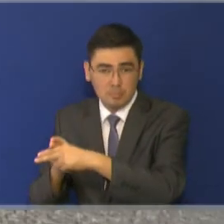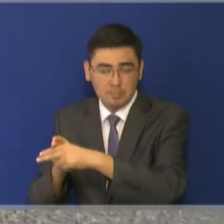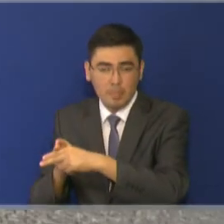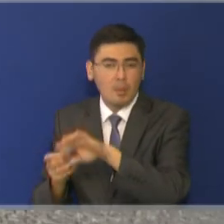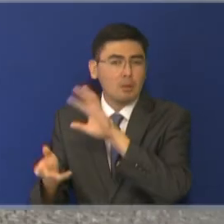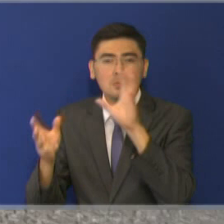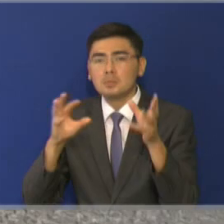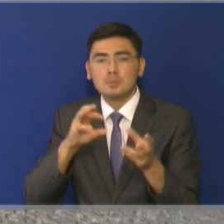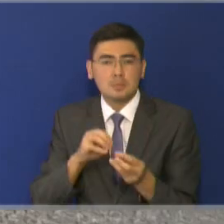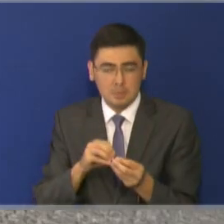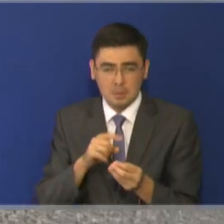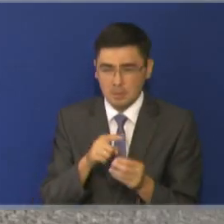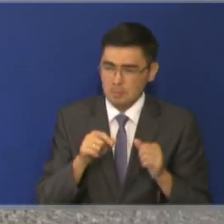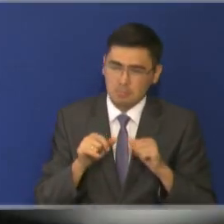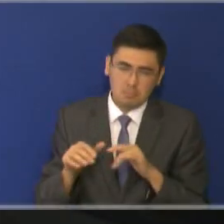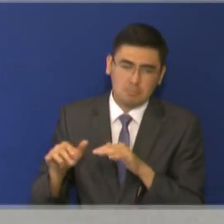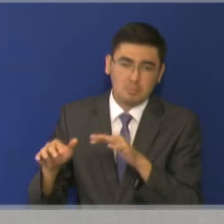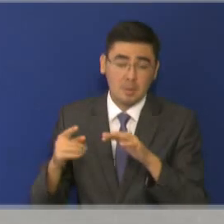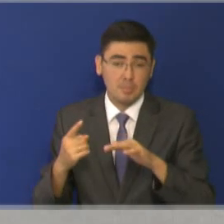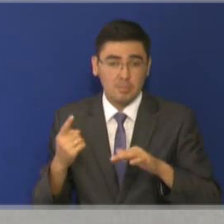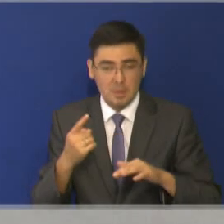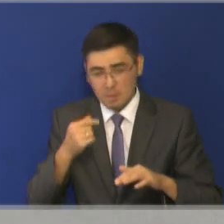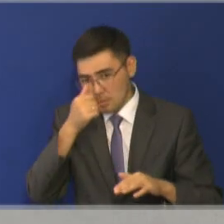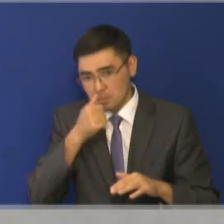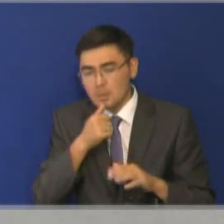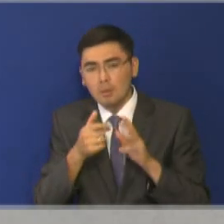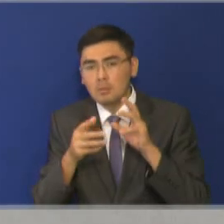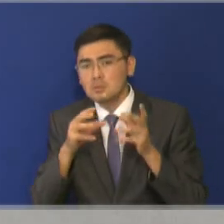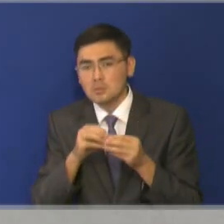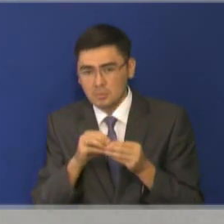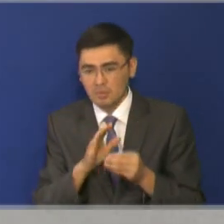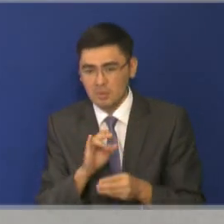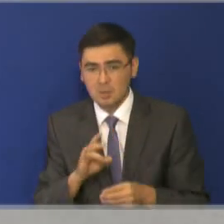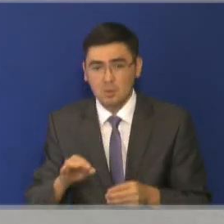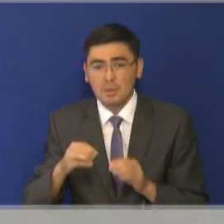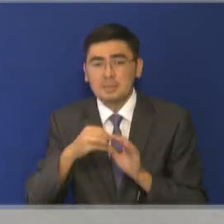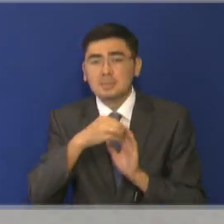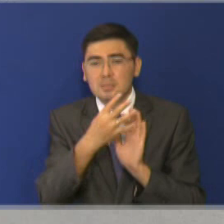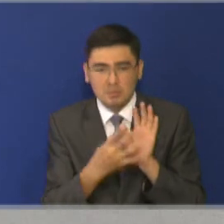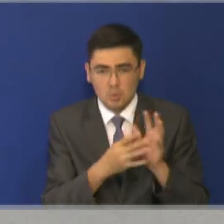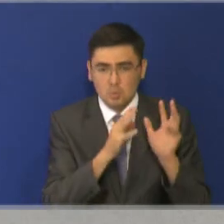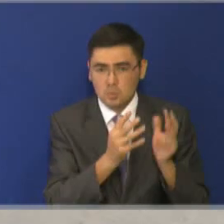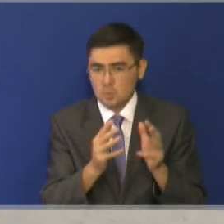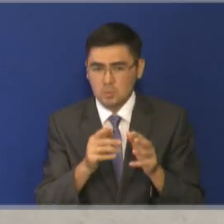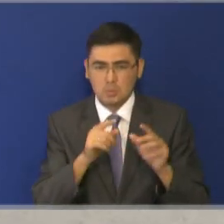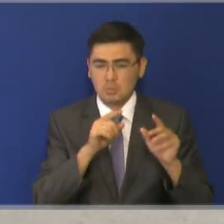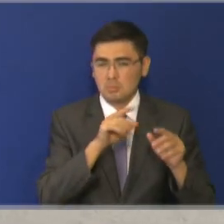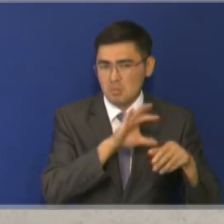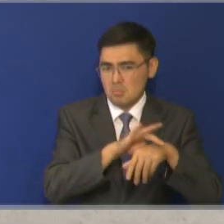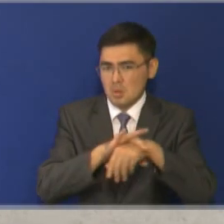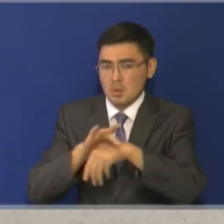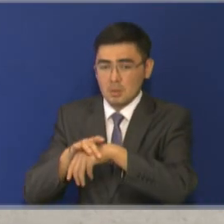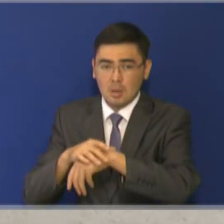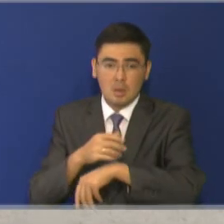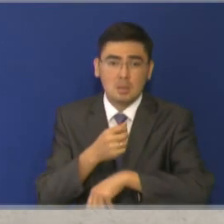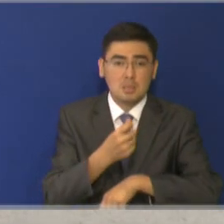арналарын жабу. Жедел алдын алу шарасының бірінші айының қорытындысы бойынша облыс аумағында 19 есірткі қылмысы тіркелген. Оның 13-і